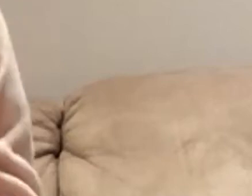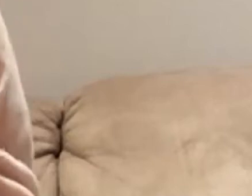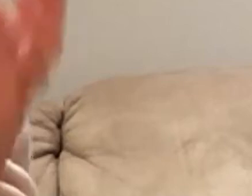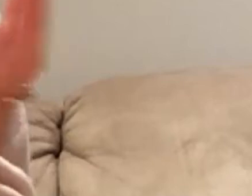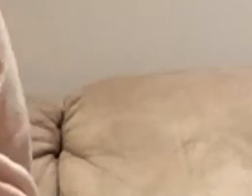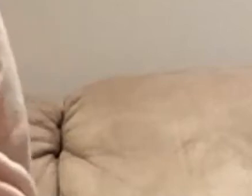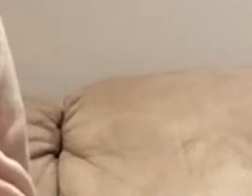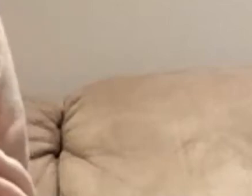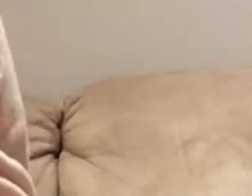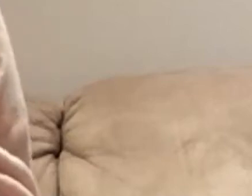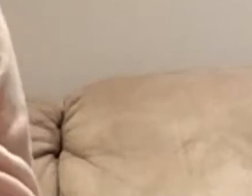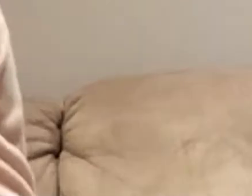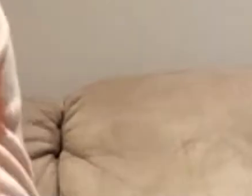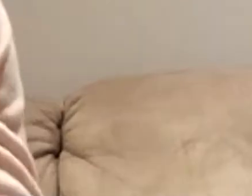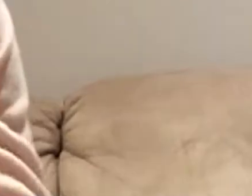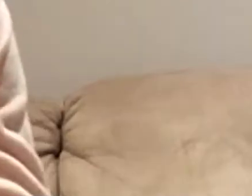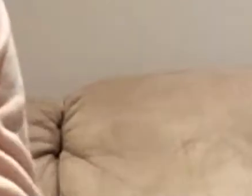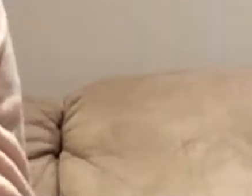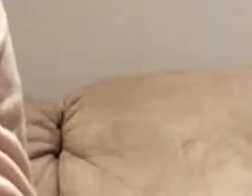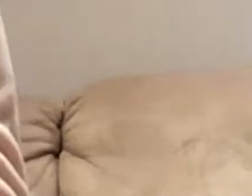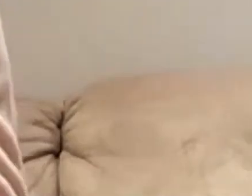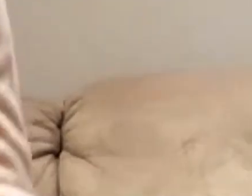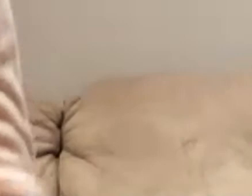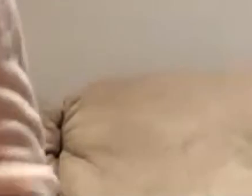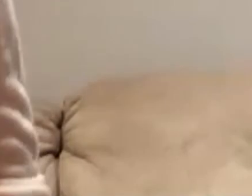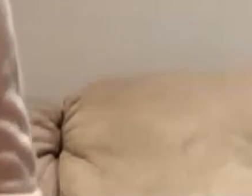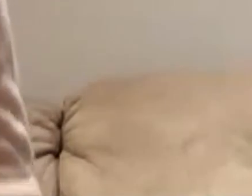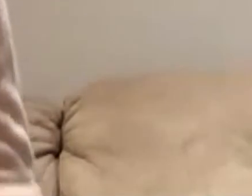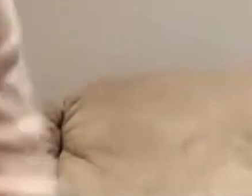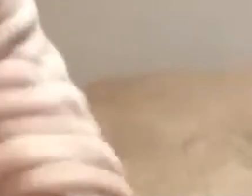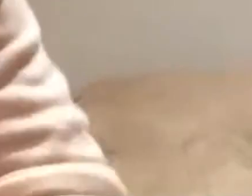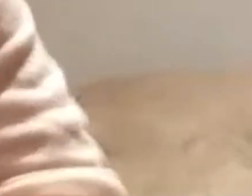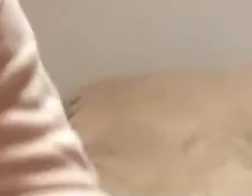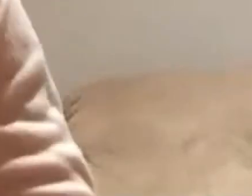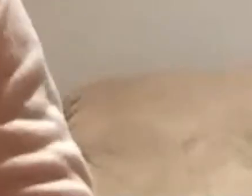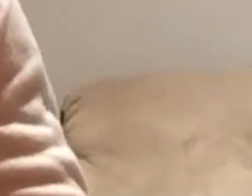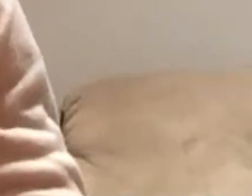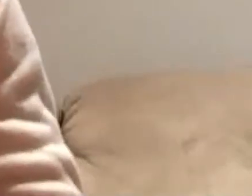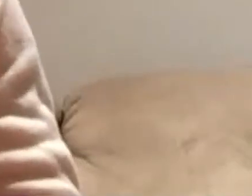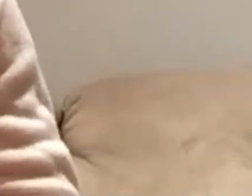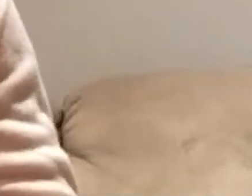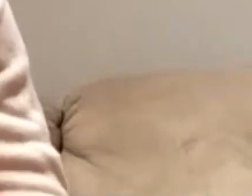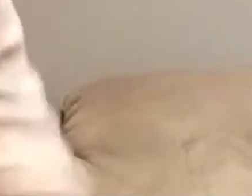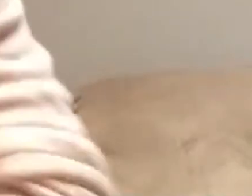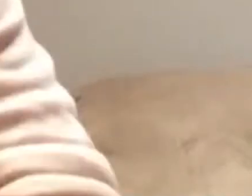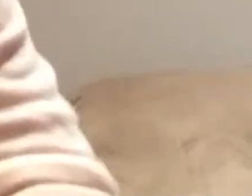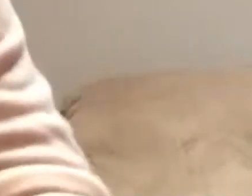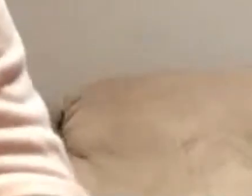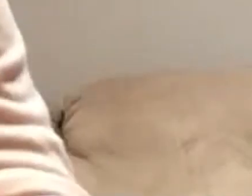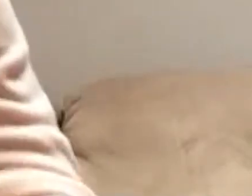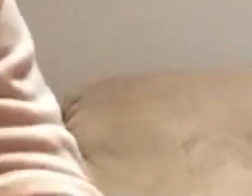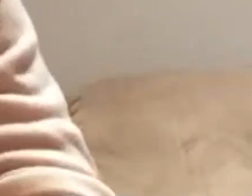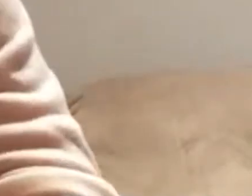le rayonnement que ça crée autour, les gens peuvent aussi aller chercher cette envie-là ou ce désir-là de rayonner. Donc, en